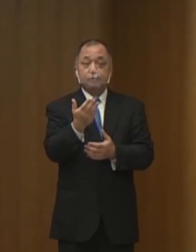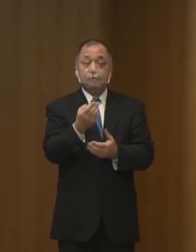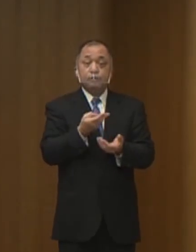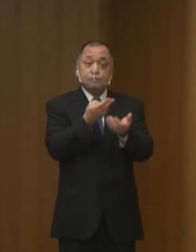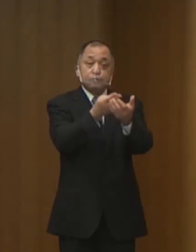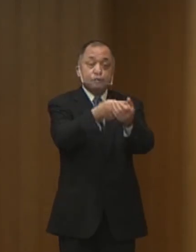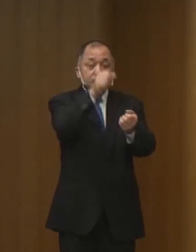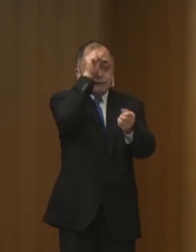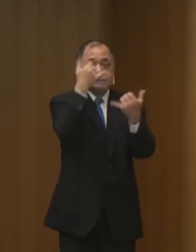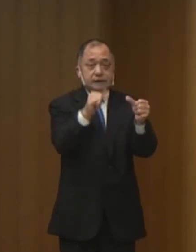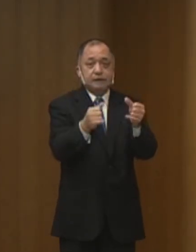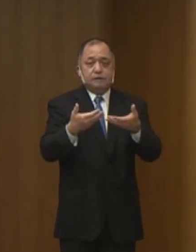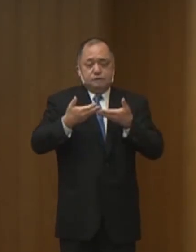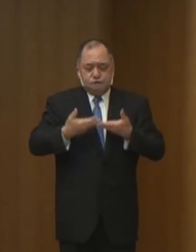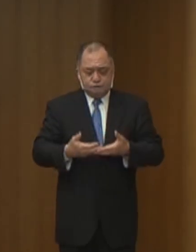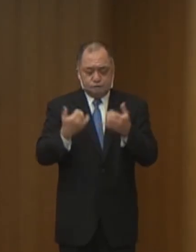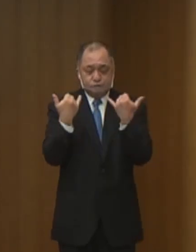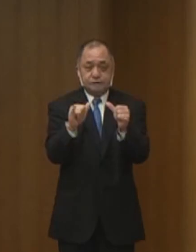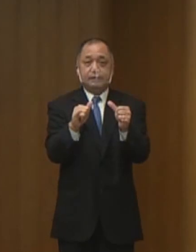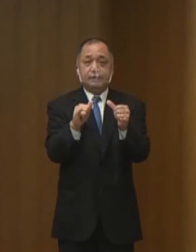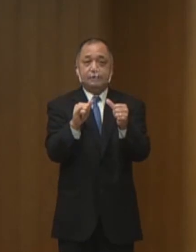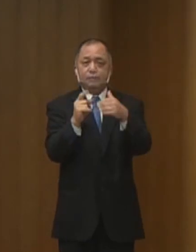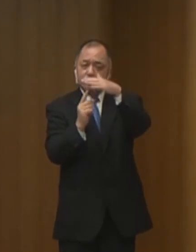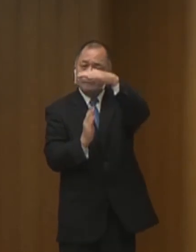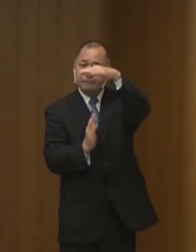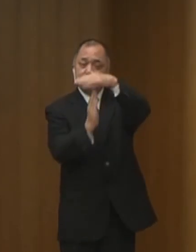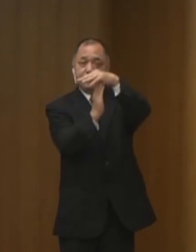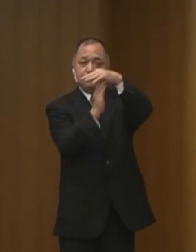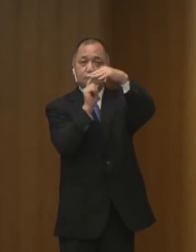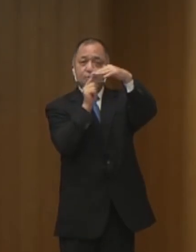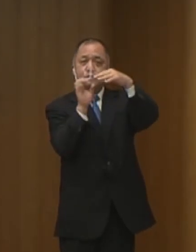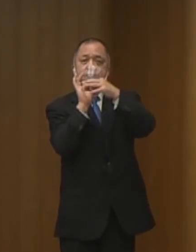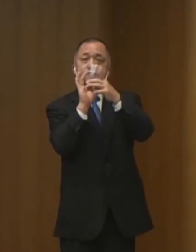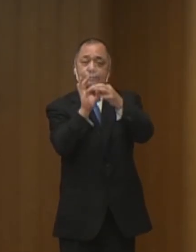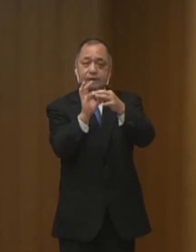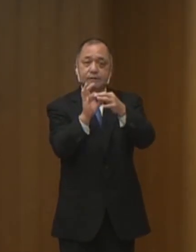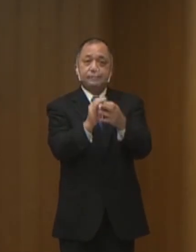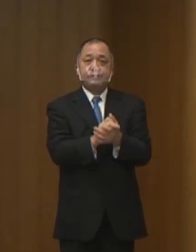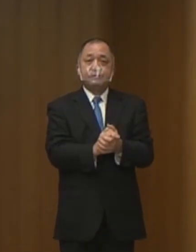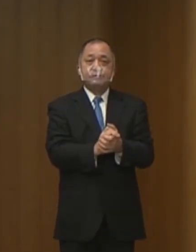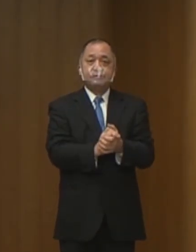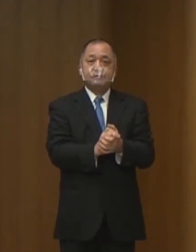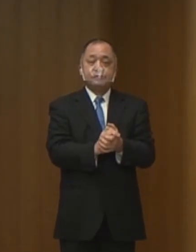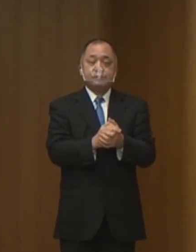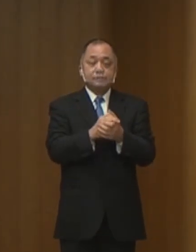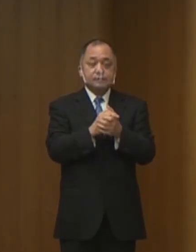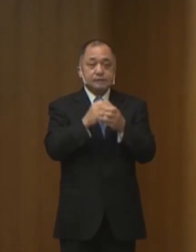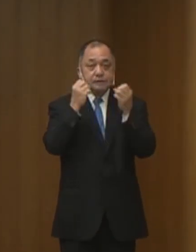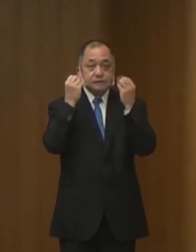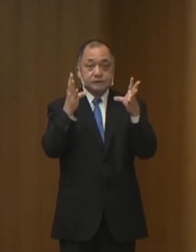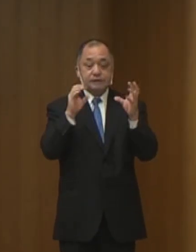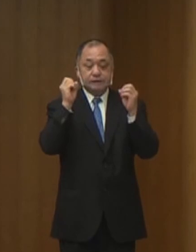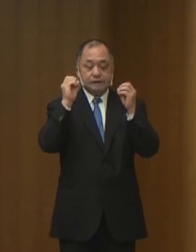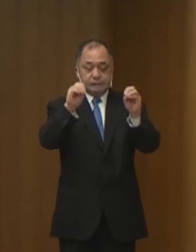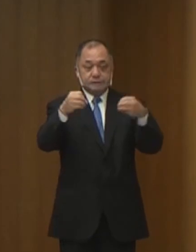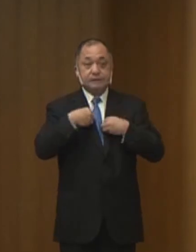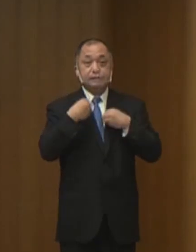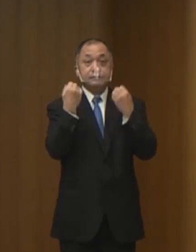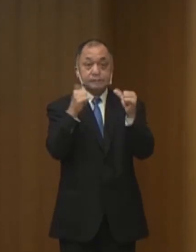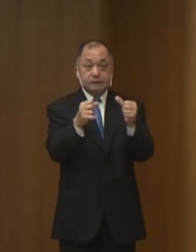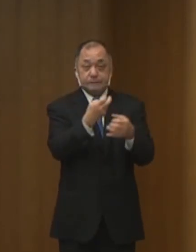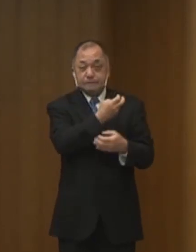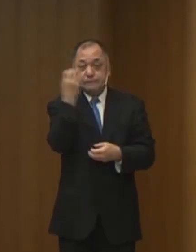患者や重症者の方のピークについては、新規感染者の方が確認を